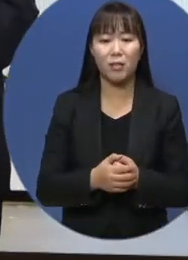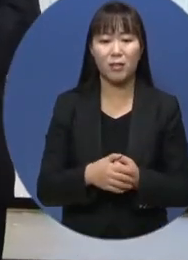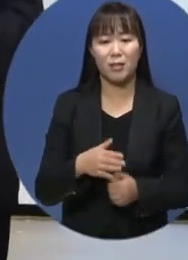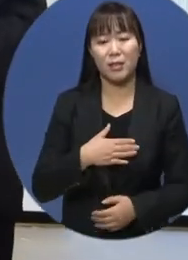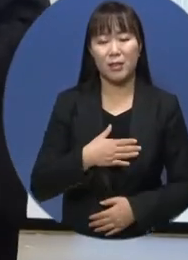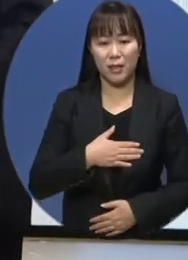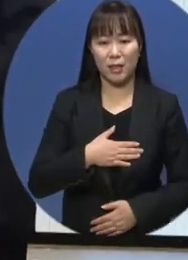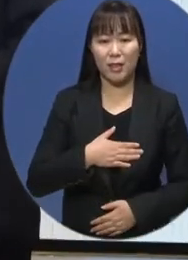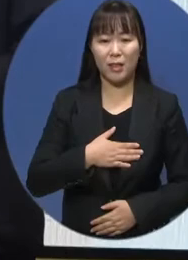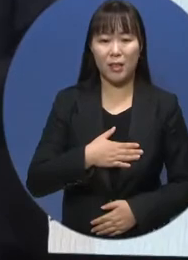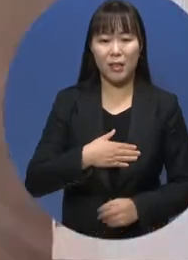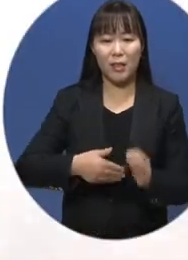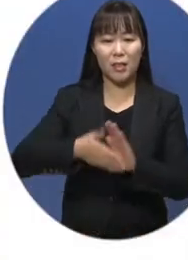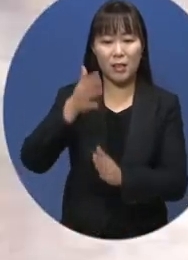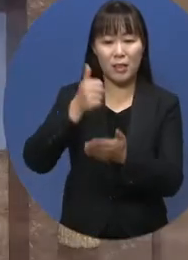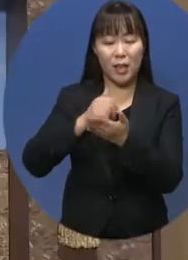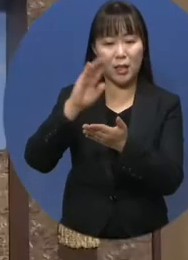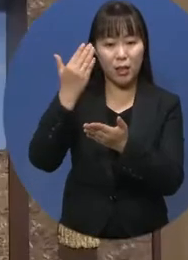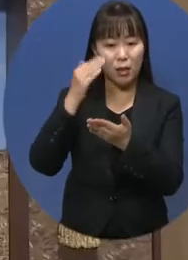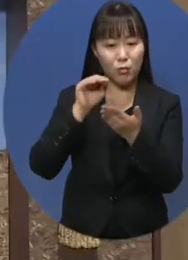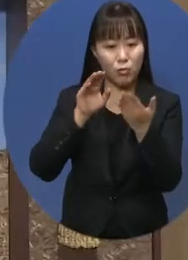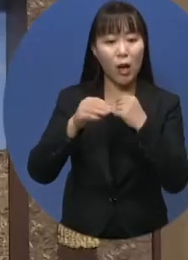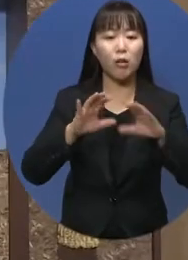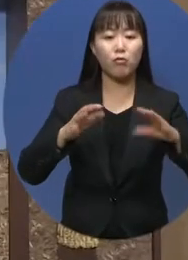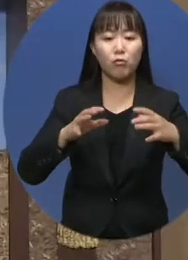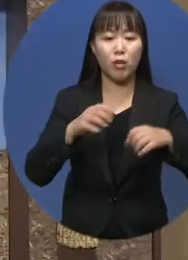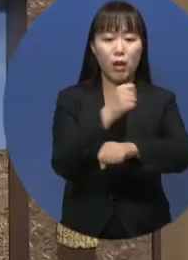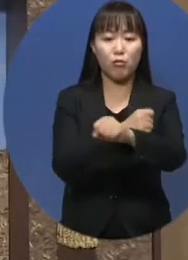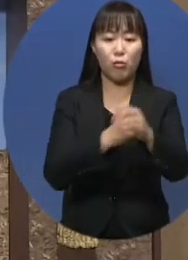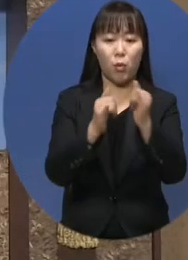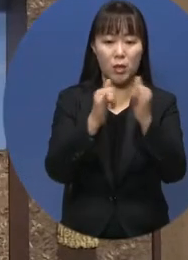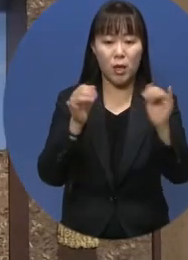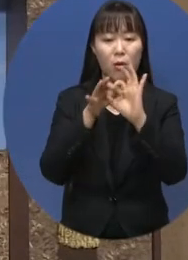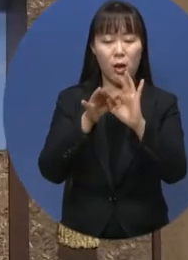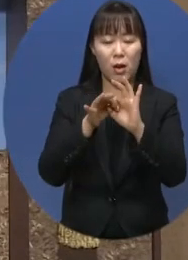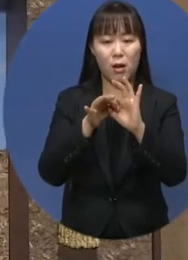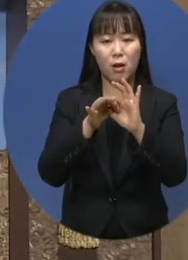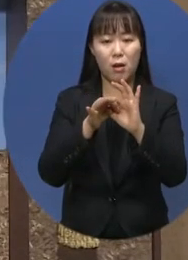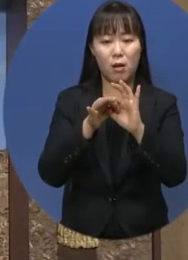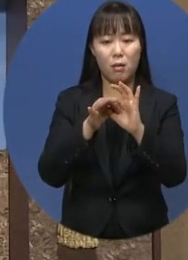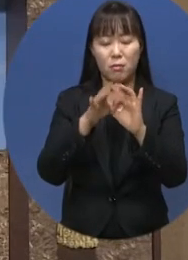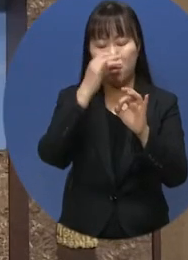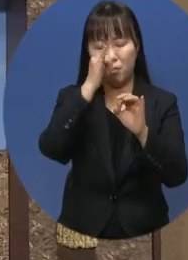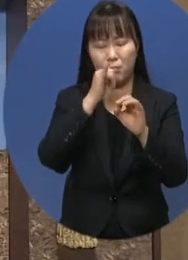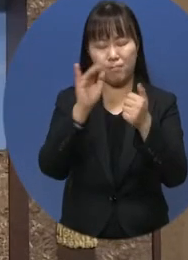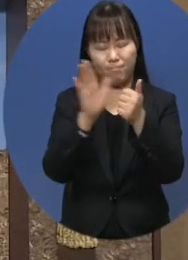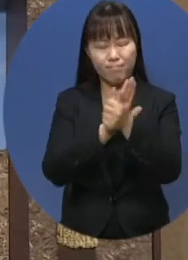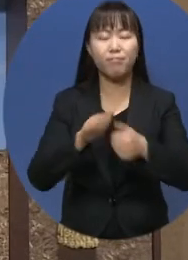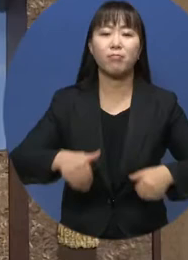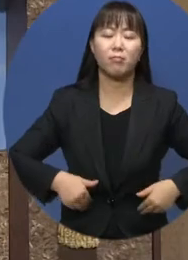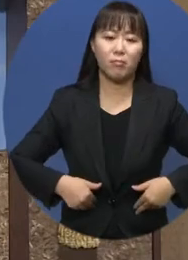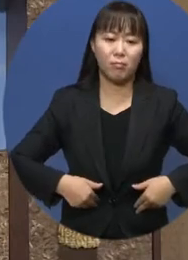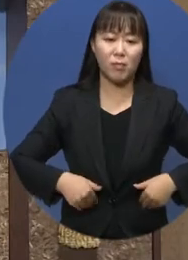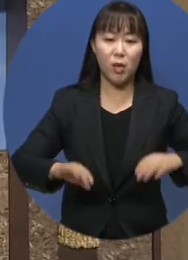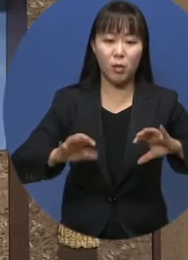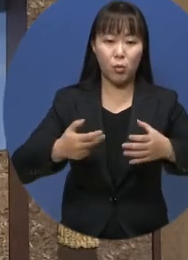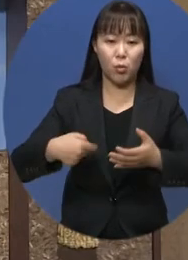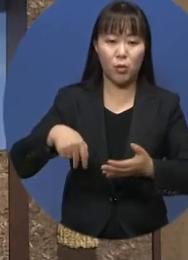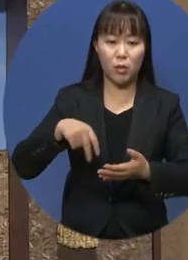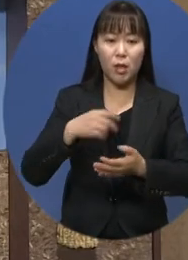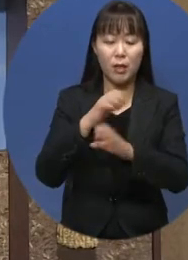그 시장이 되면서 예 국가 공자에 대한 예우를 해야 되나 아까도 이제 이 독립 유공자